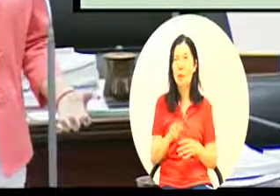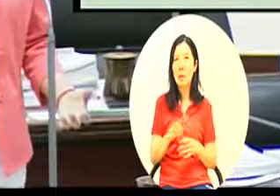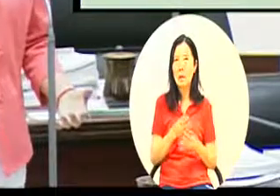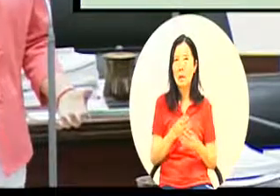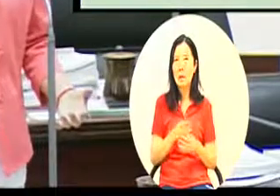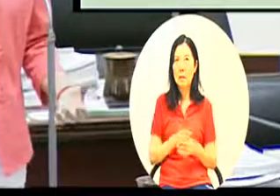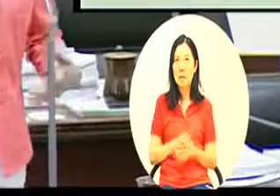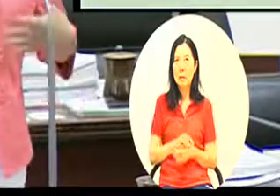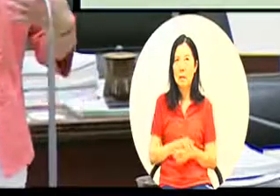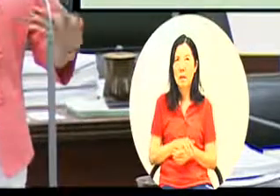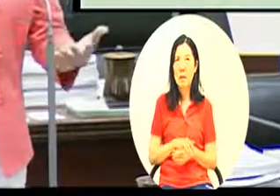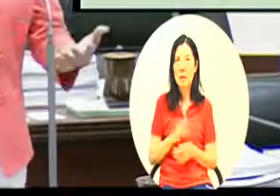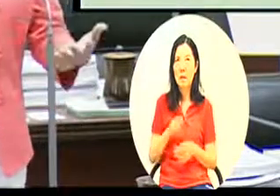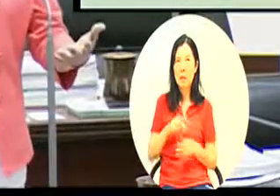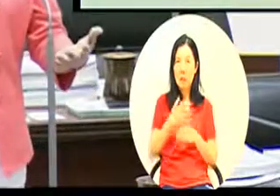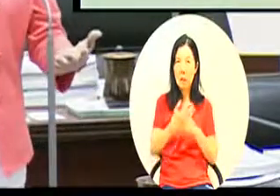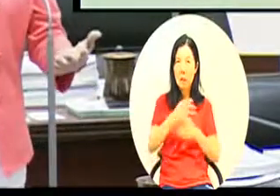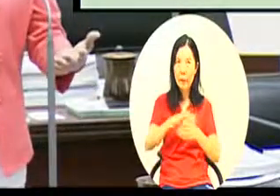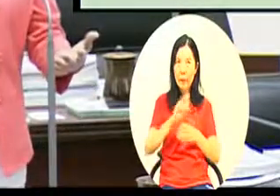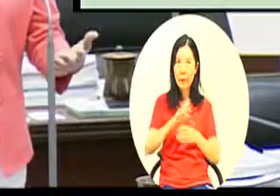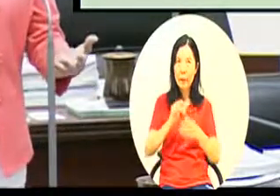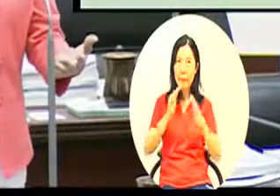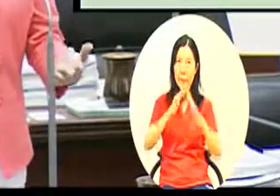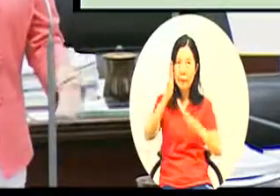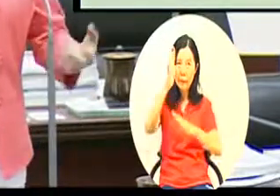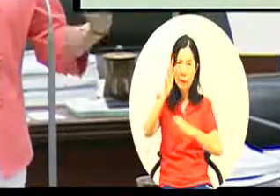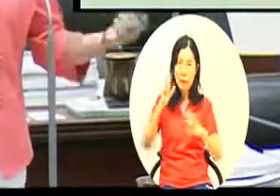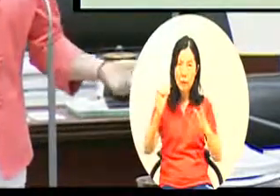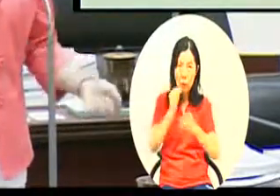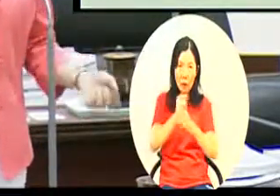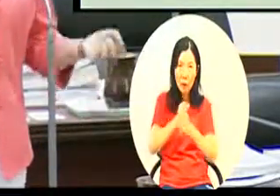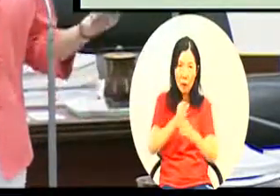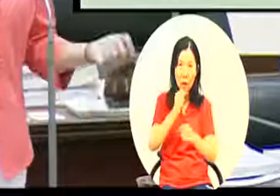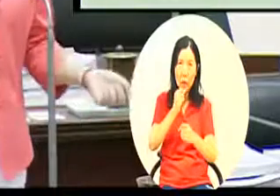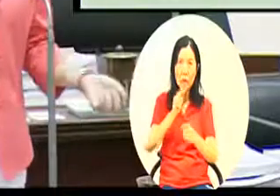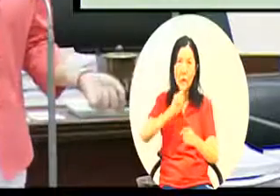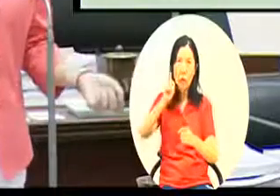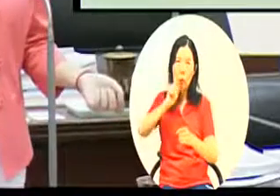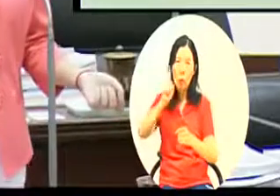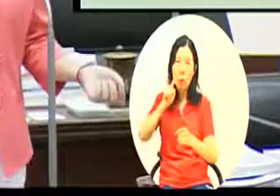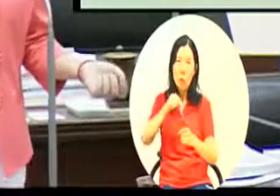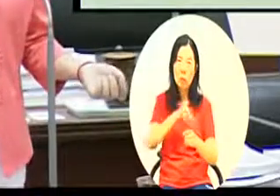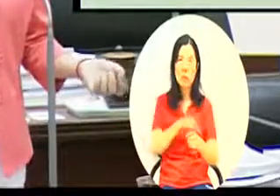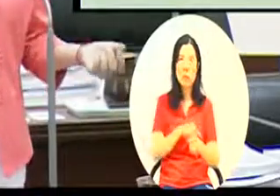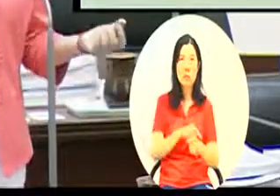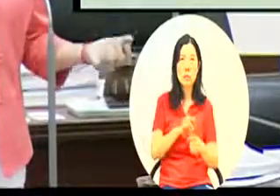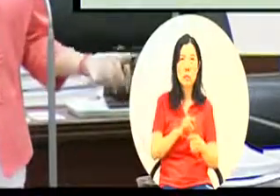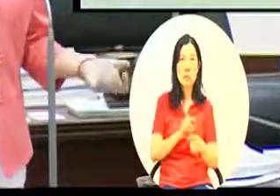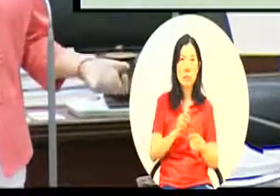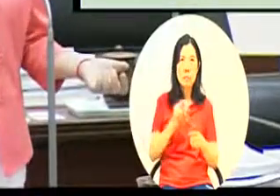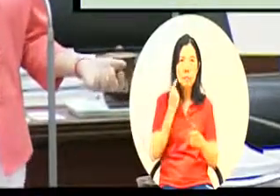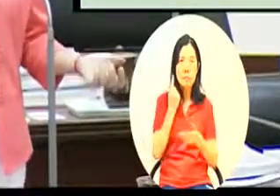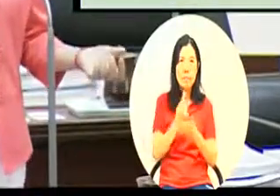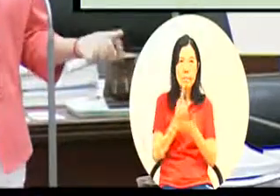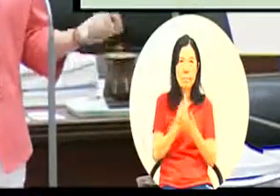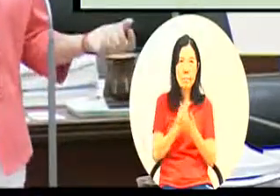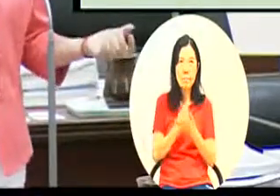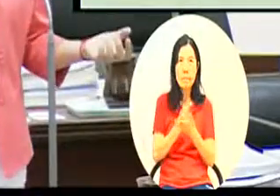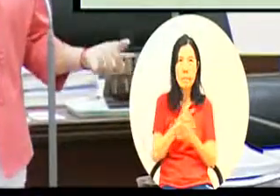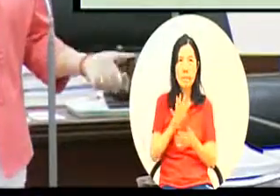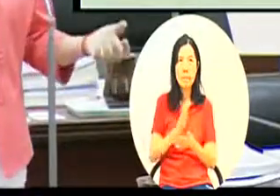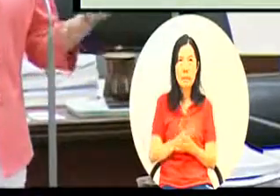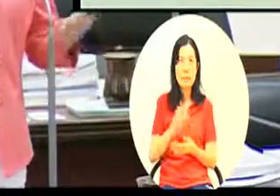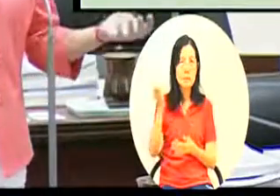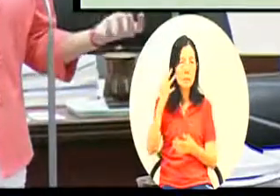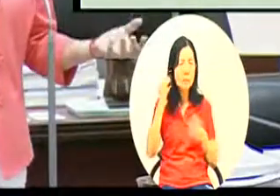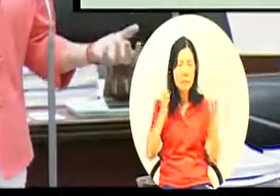都说，包括我们在跟我们市府同仁在处理的时候，这人检举的，这人检举的，每一件的陈情案，常听